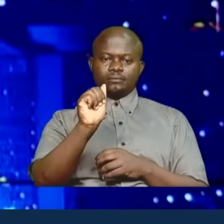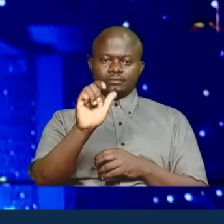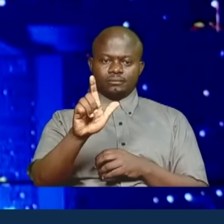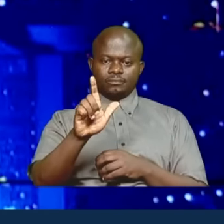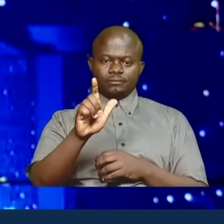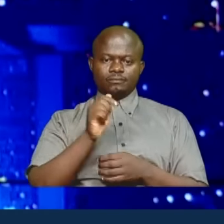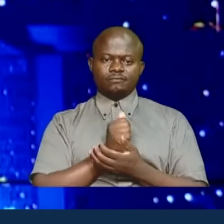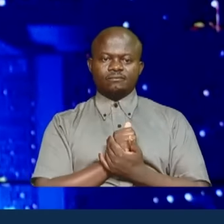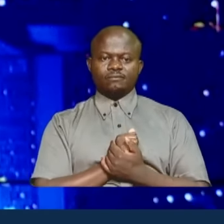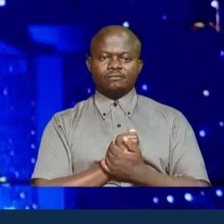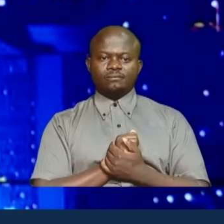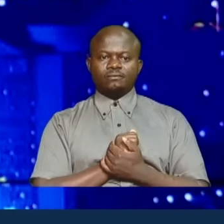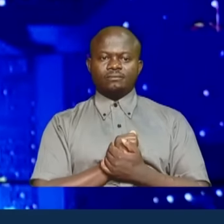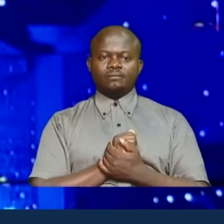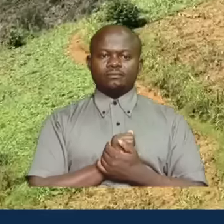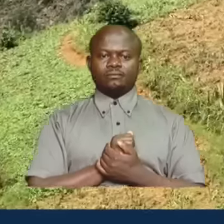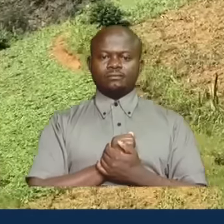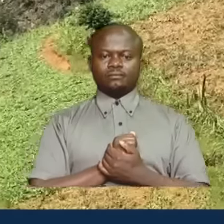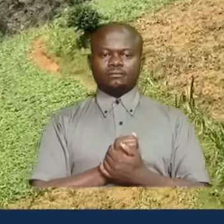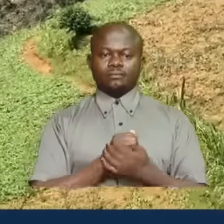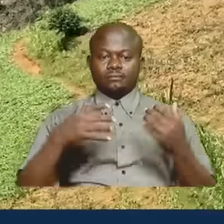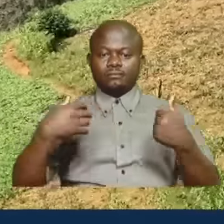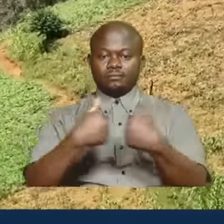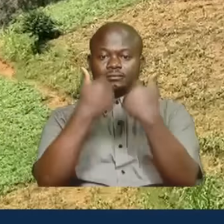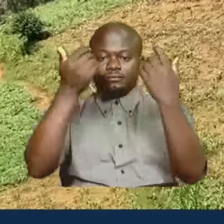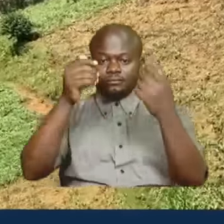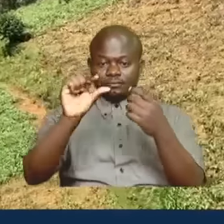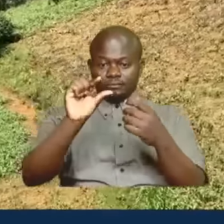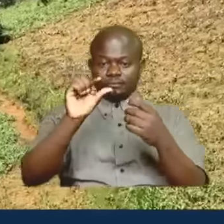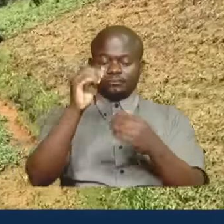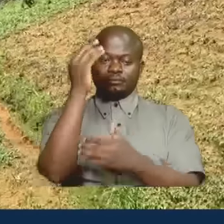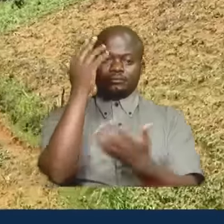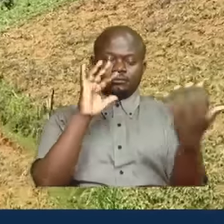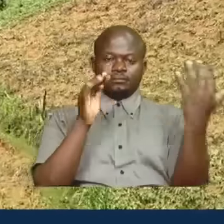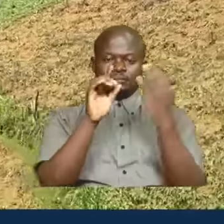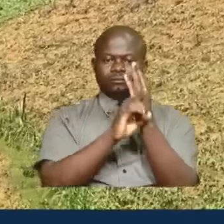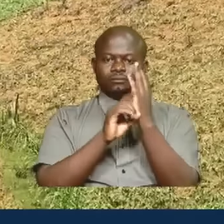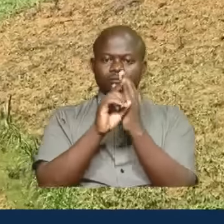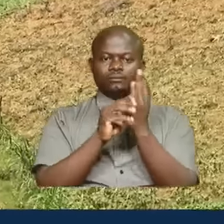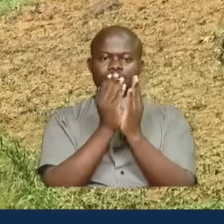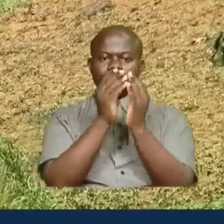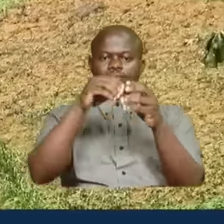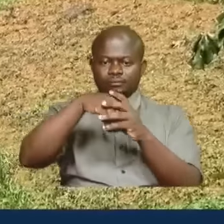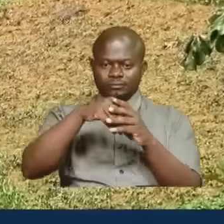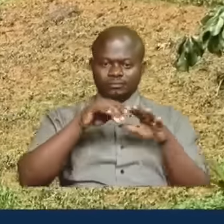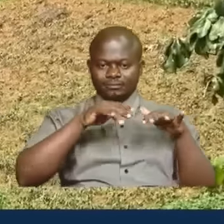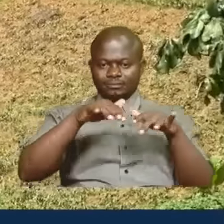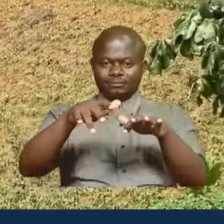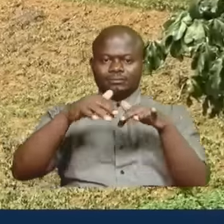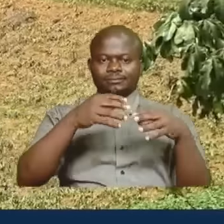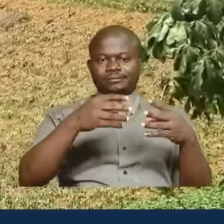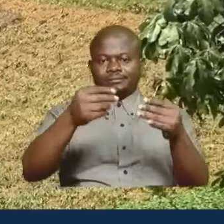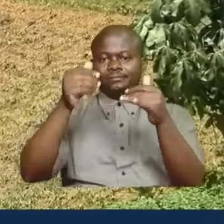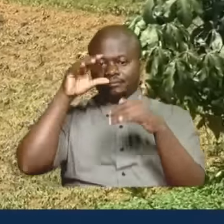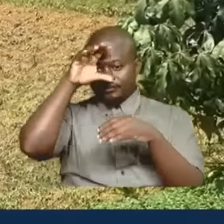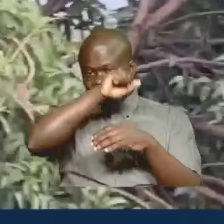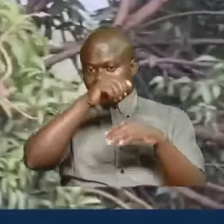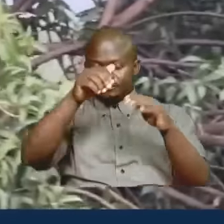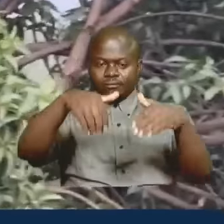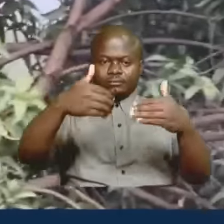arakomeza n'inkuru irambuye. Ingaruka z'ubuke bw'ibiti muri aka karere ka Rusizi ziganjemo isuri itwara ubutaka, ibura